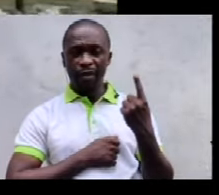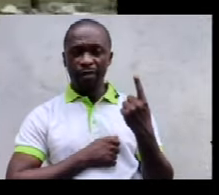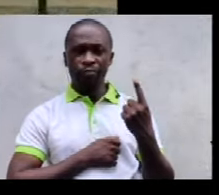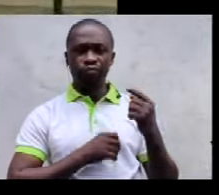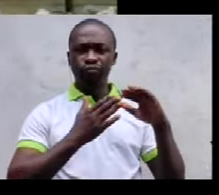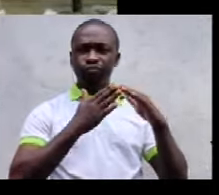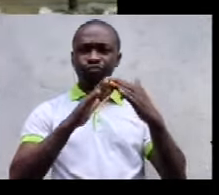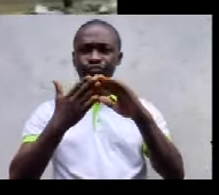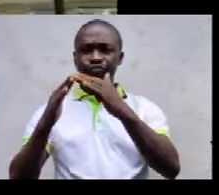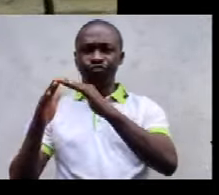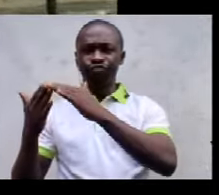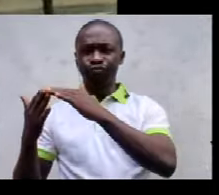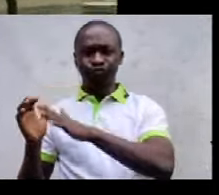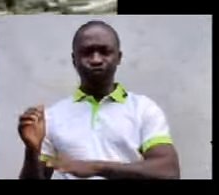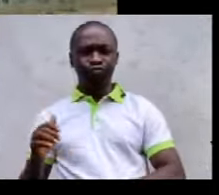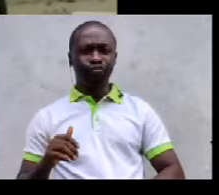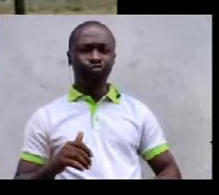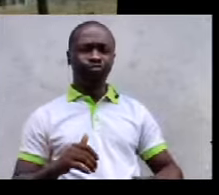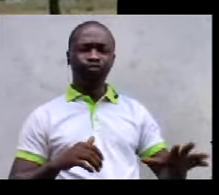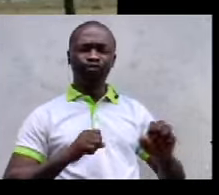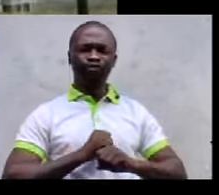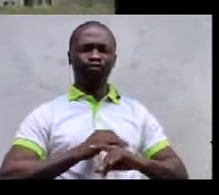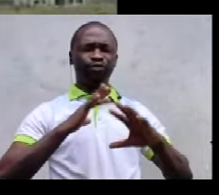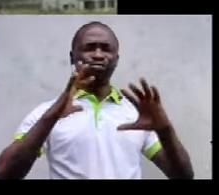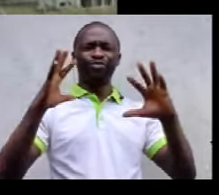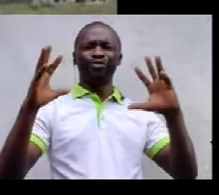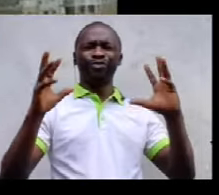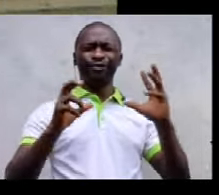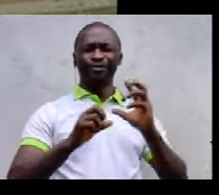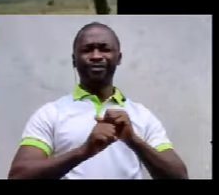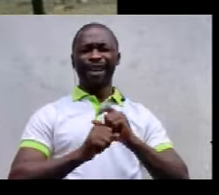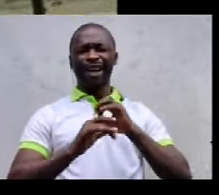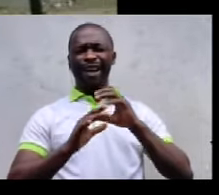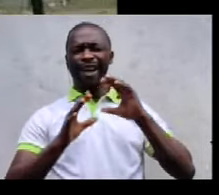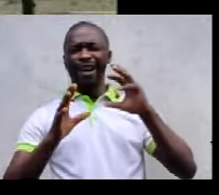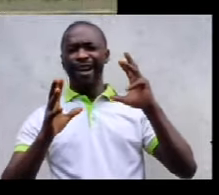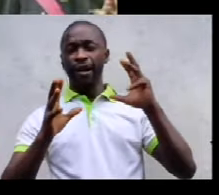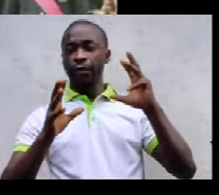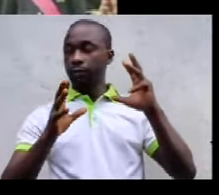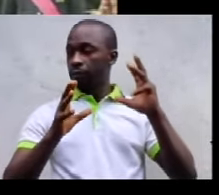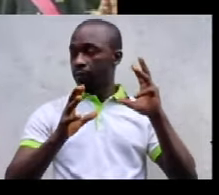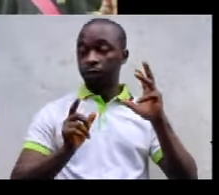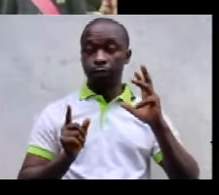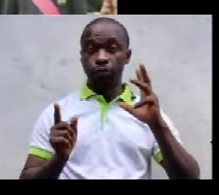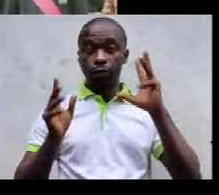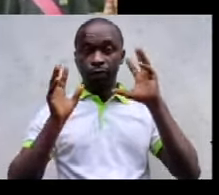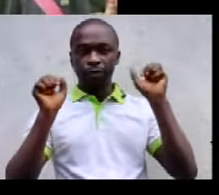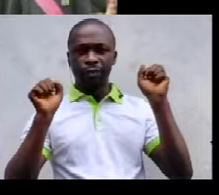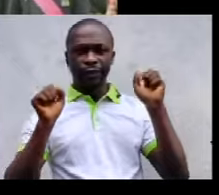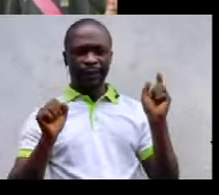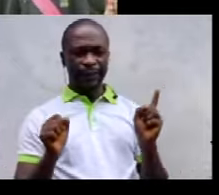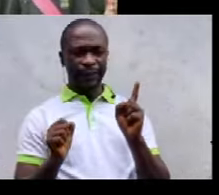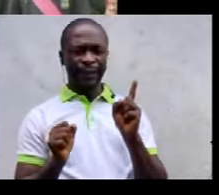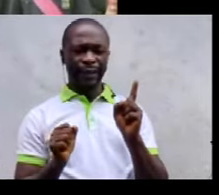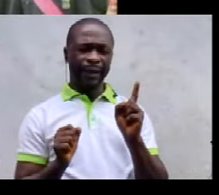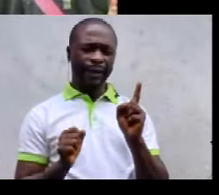jonchent les rues sur des centaines de mètres, traduisant ainsi la puissance des déflagrations. Pour le président de la République, Théodoro